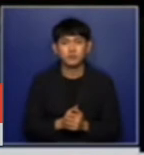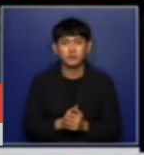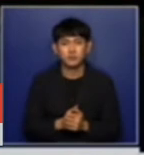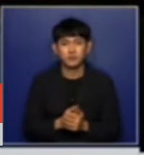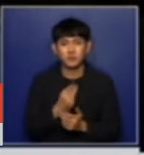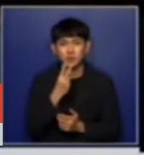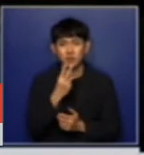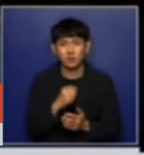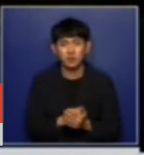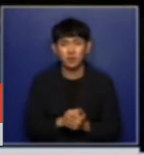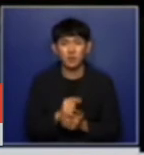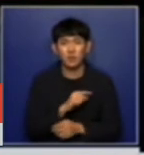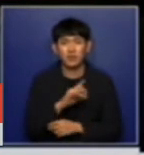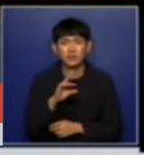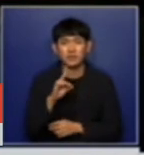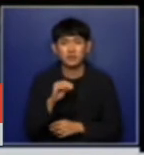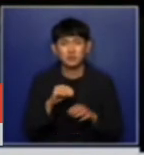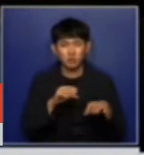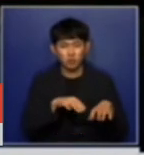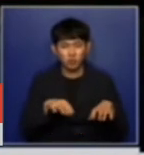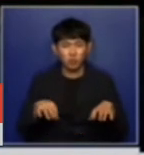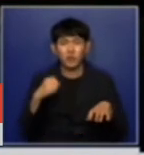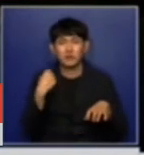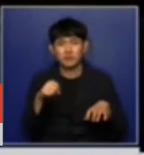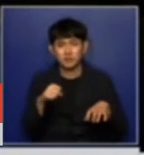10หน่วยรับงบประมาณ